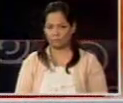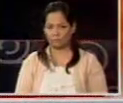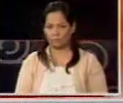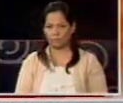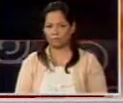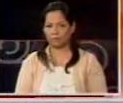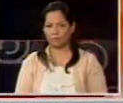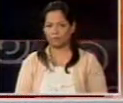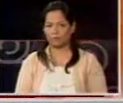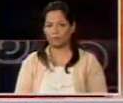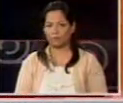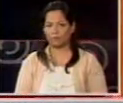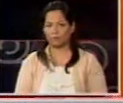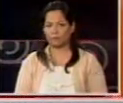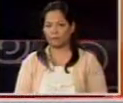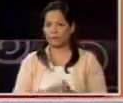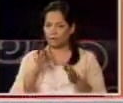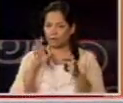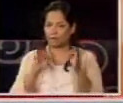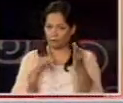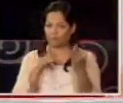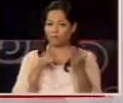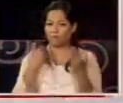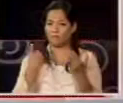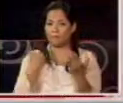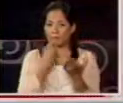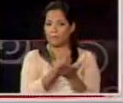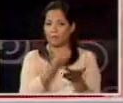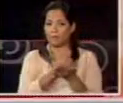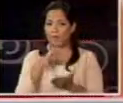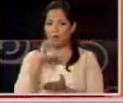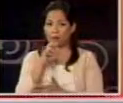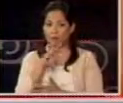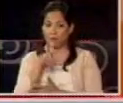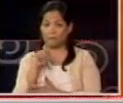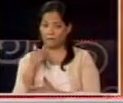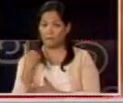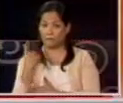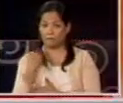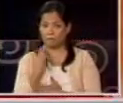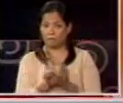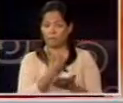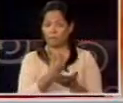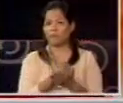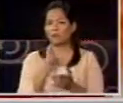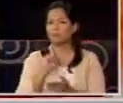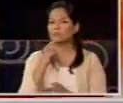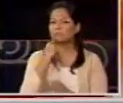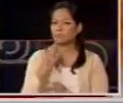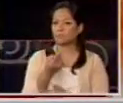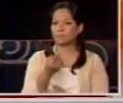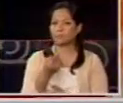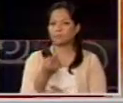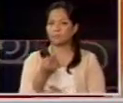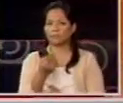Prosecution na ulit kung may pera si Carla Castillo para ipambili ng shares. Ano po masasabi niyo? Eh